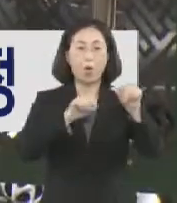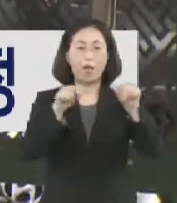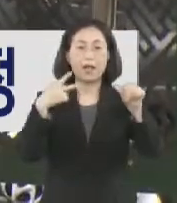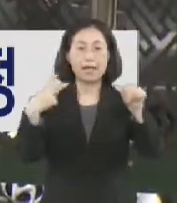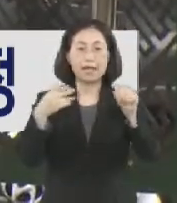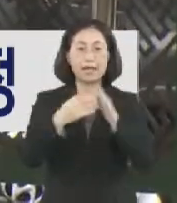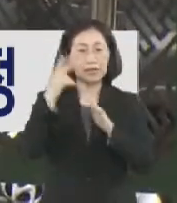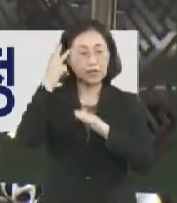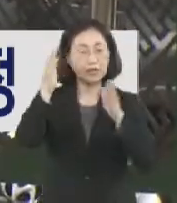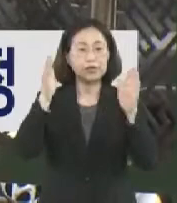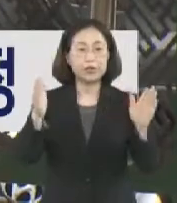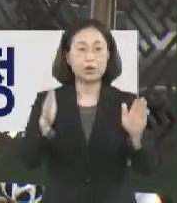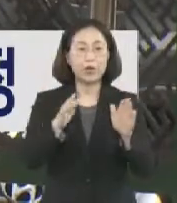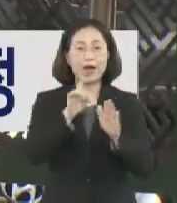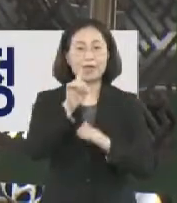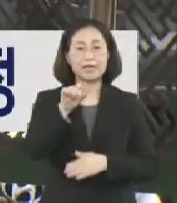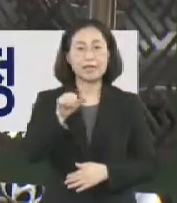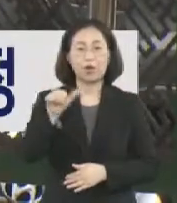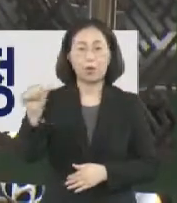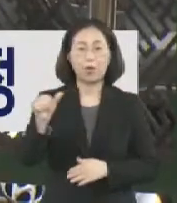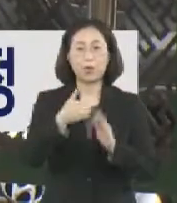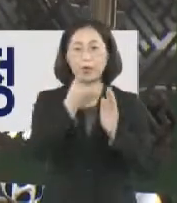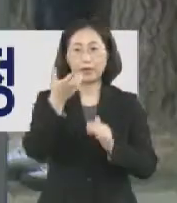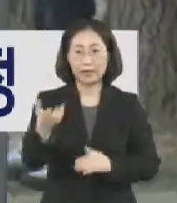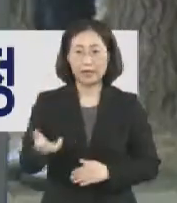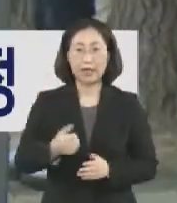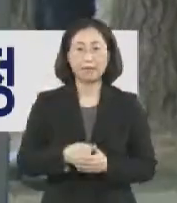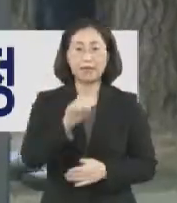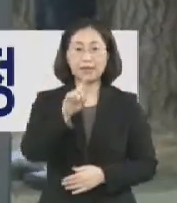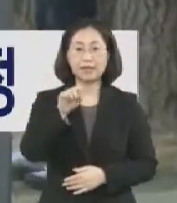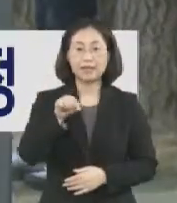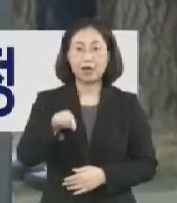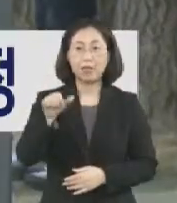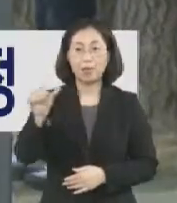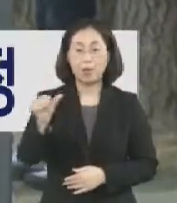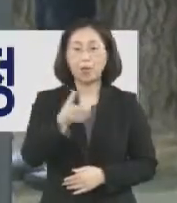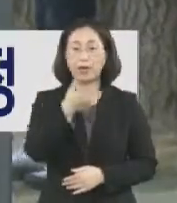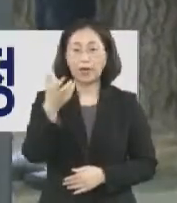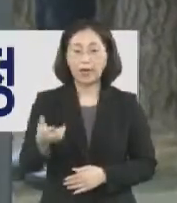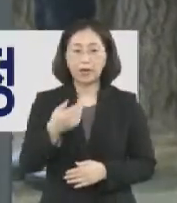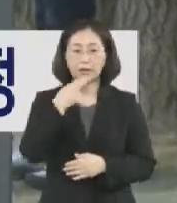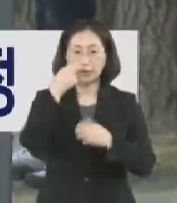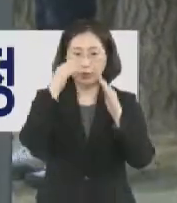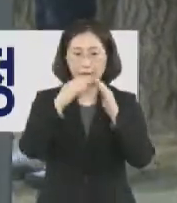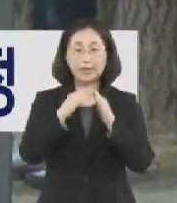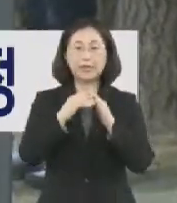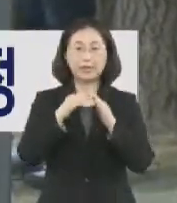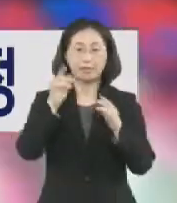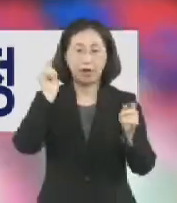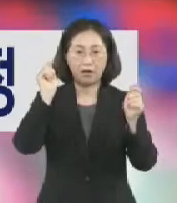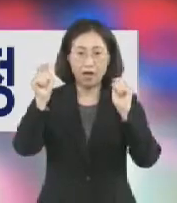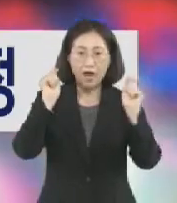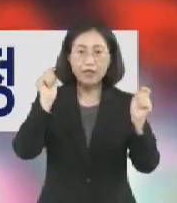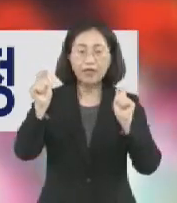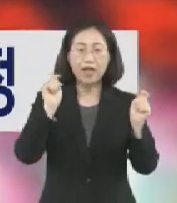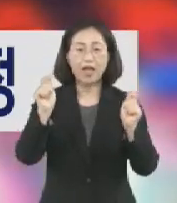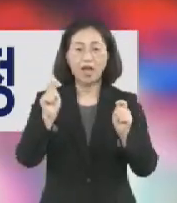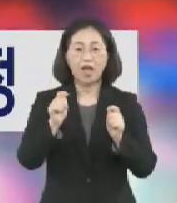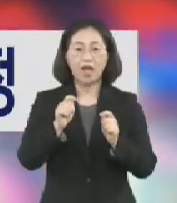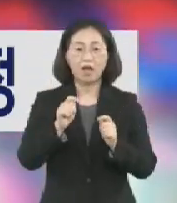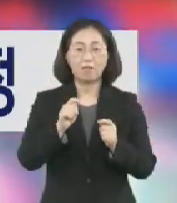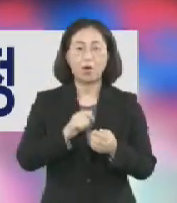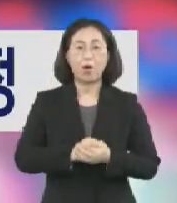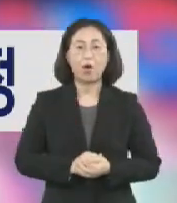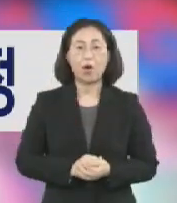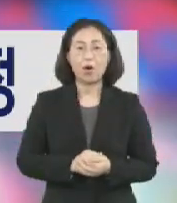1.5 단계로 조정합니다 1.5 단계 하향 조정으로 유흥 단란 감성주점 콜라텍 헌팅